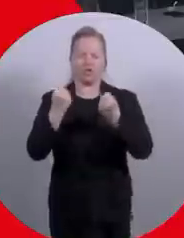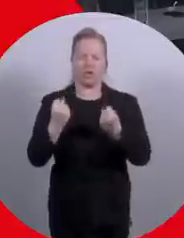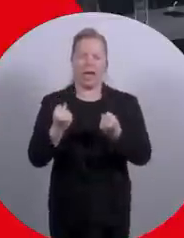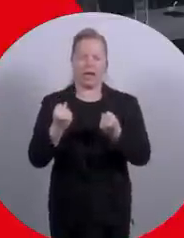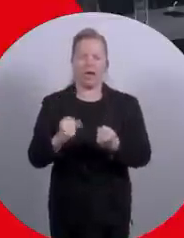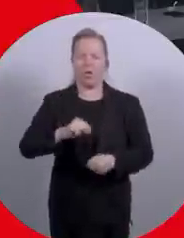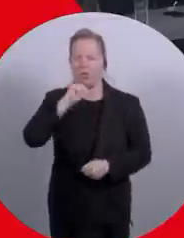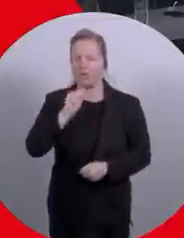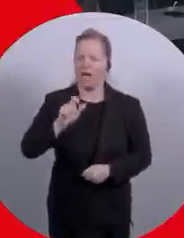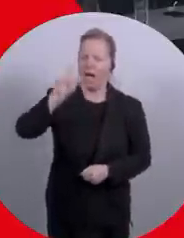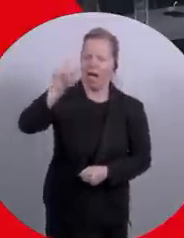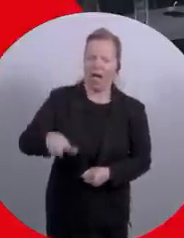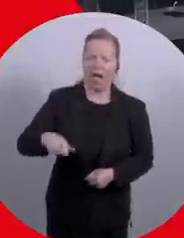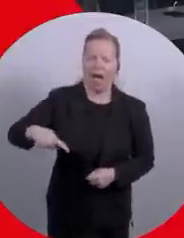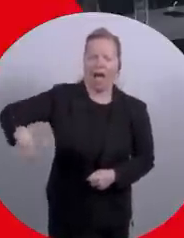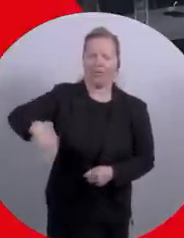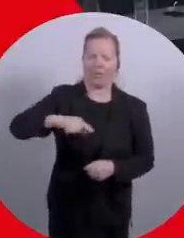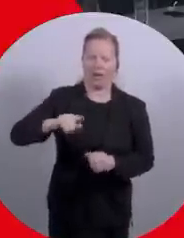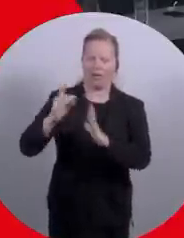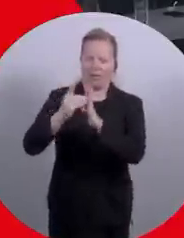nicht über die anderen